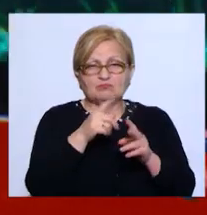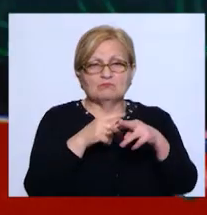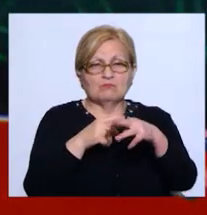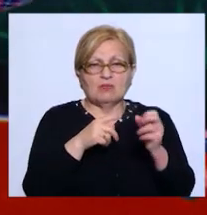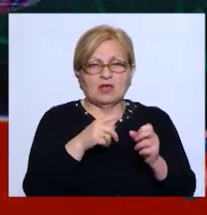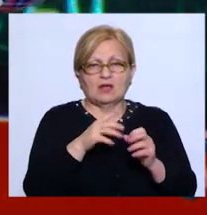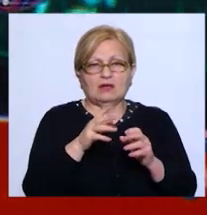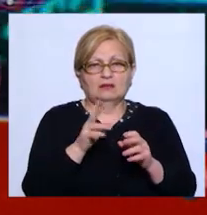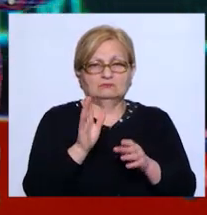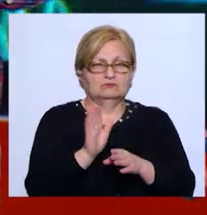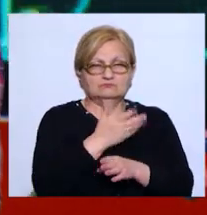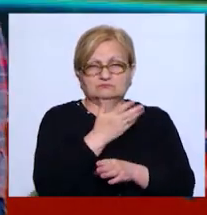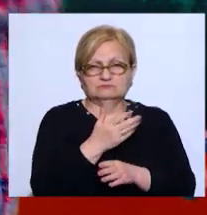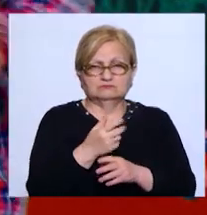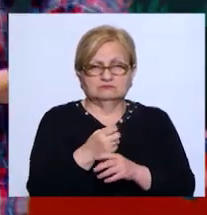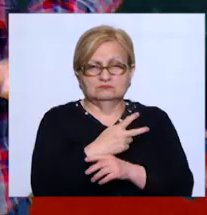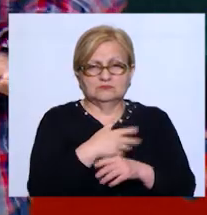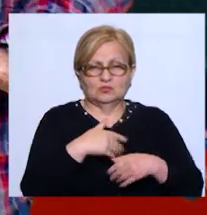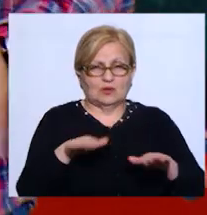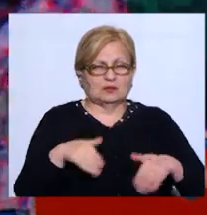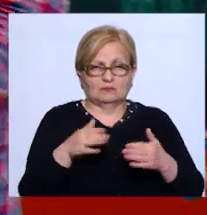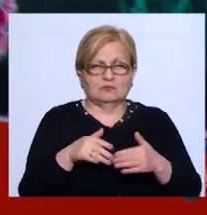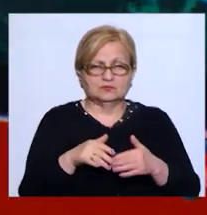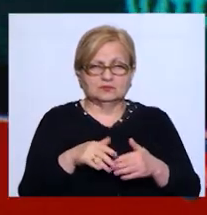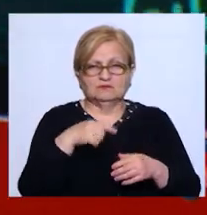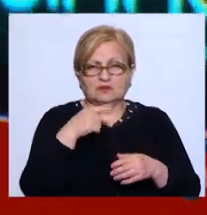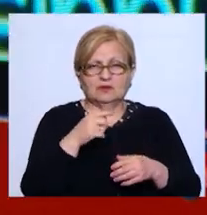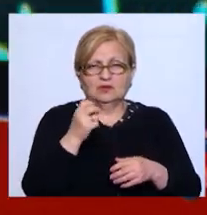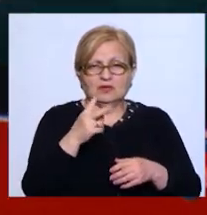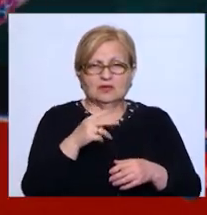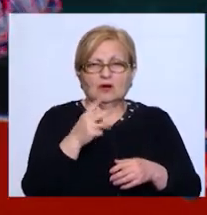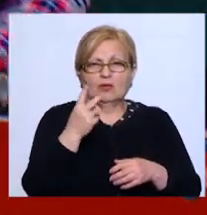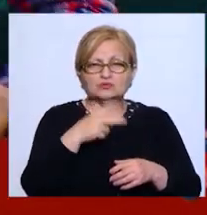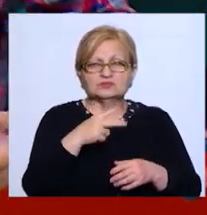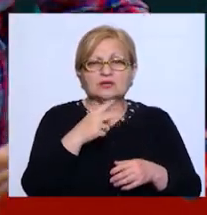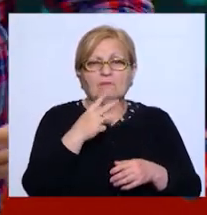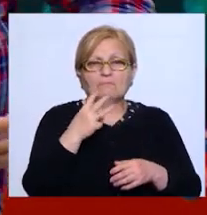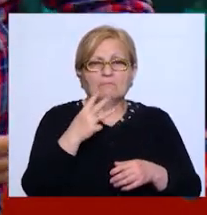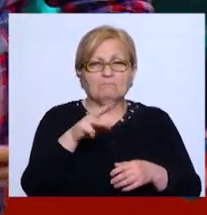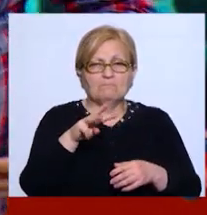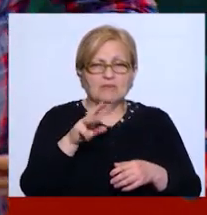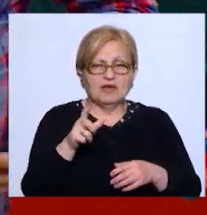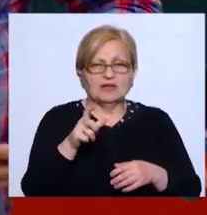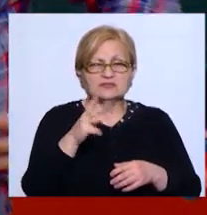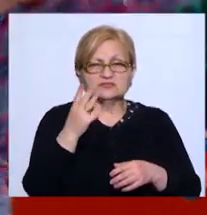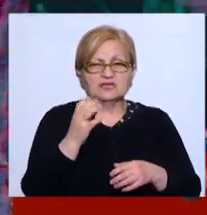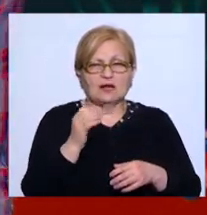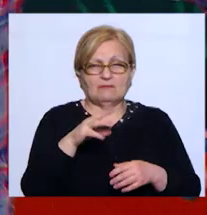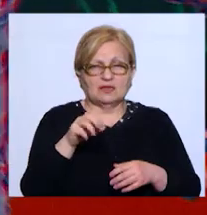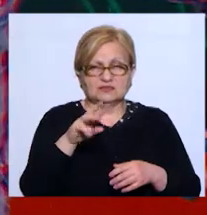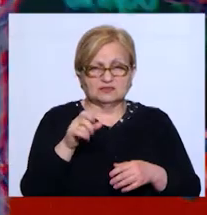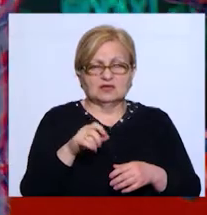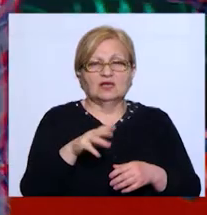მე შორდება. და აღარ გვაქვს. და ვამბობთ 12-ი, 20-ა, მე-17-ი. წინ